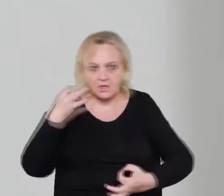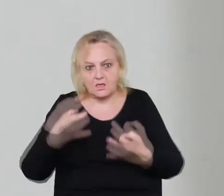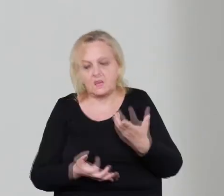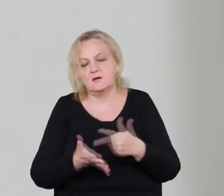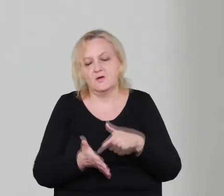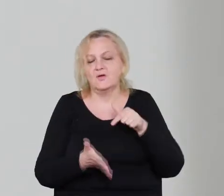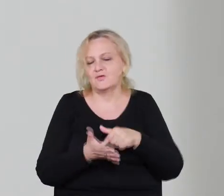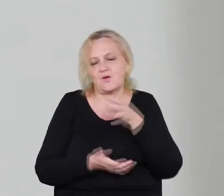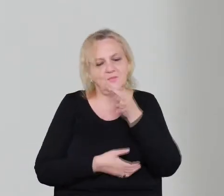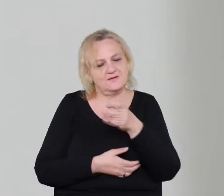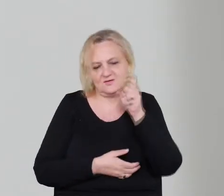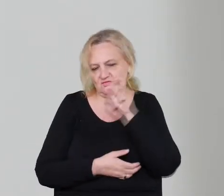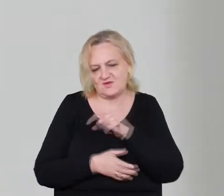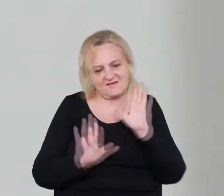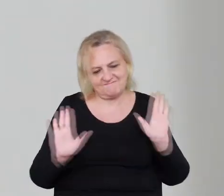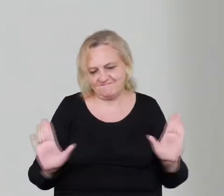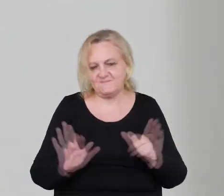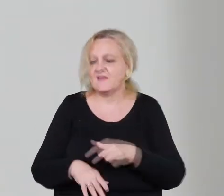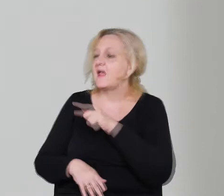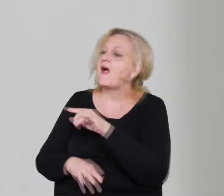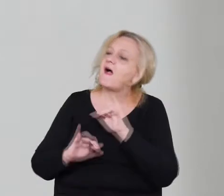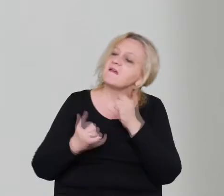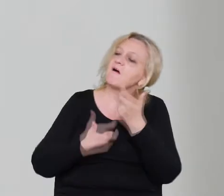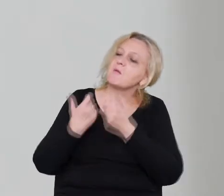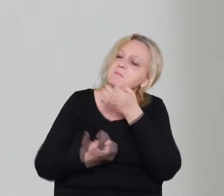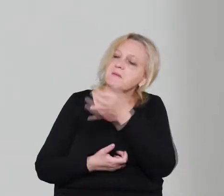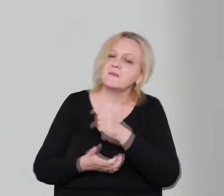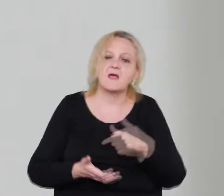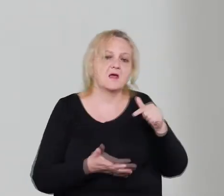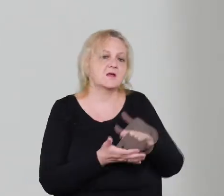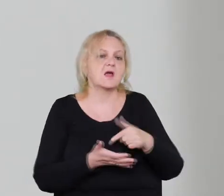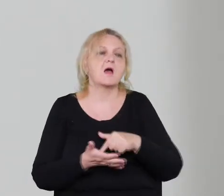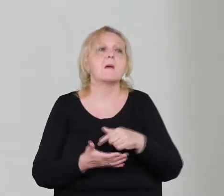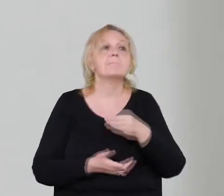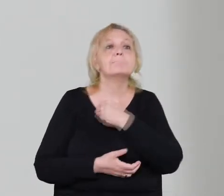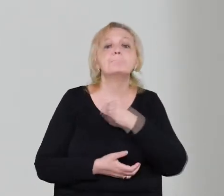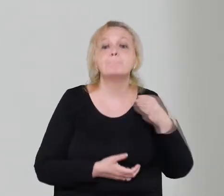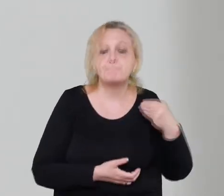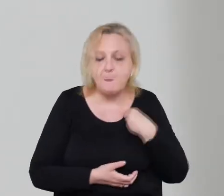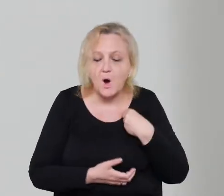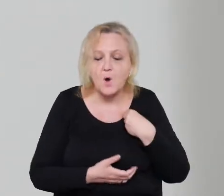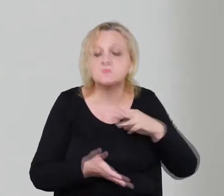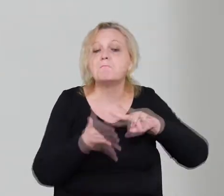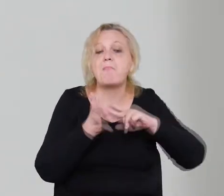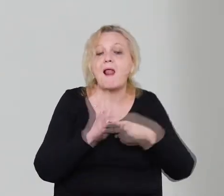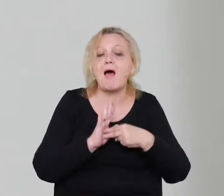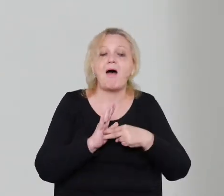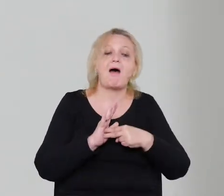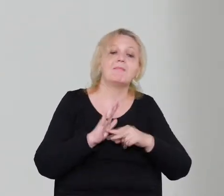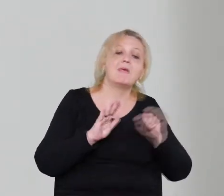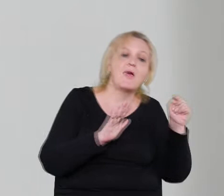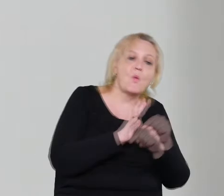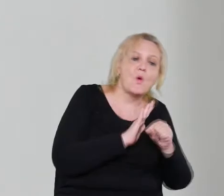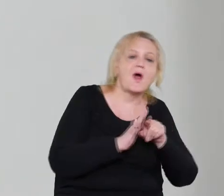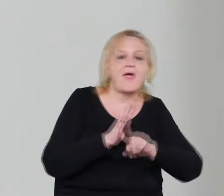jest źle postawione jakbyś postawił to pytanie czy przede wszystkim jako Polska ma strategię migracyjną krótkofalowa mi długofalowo